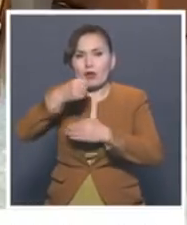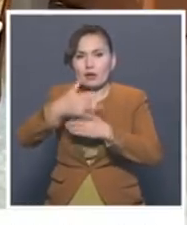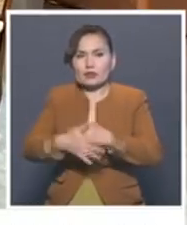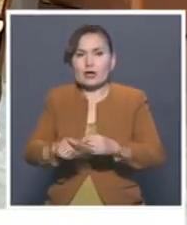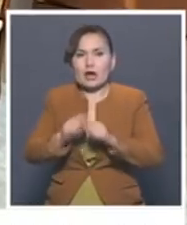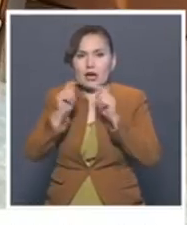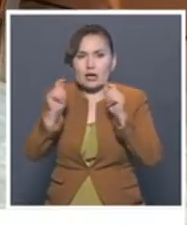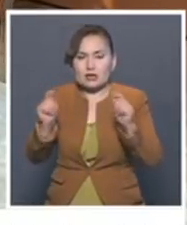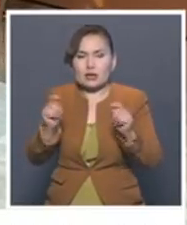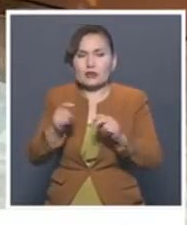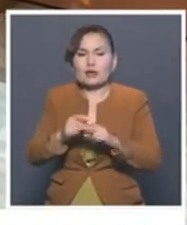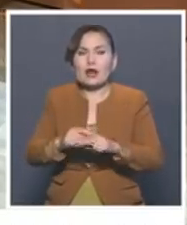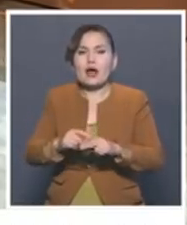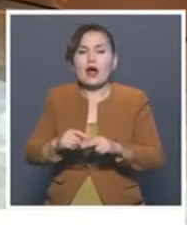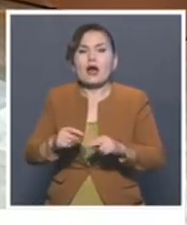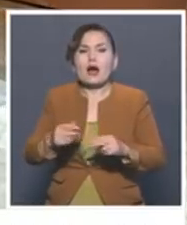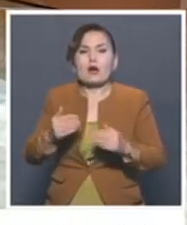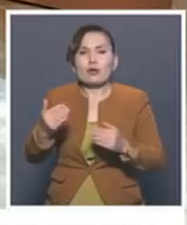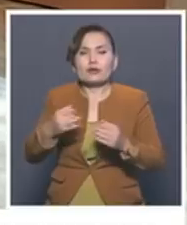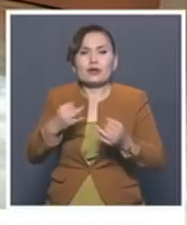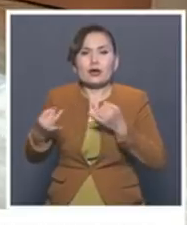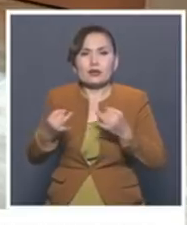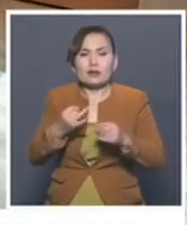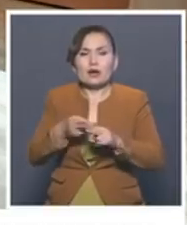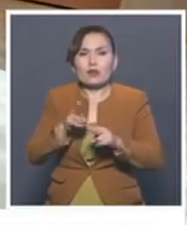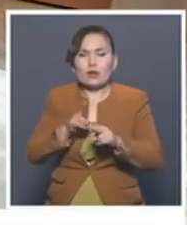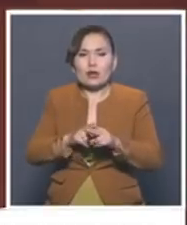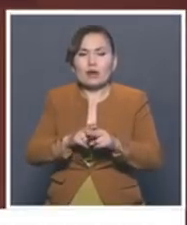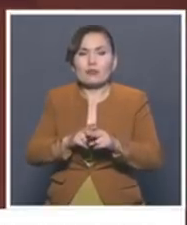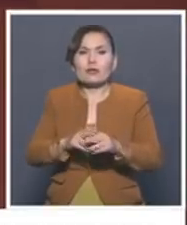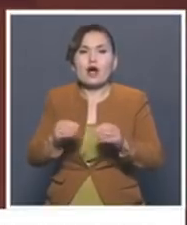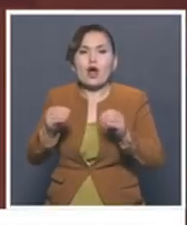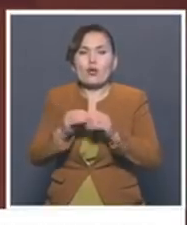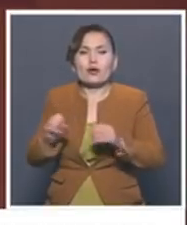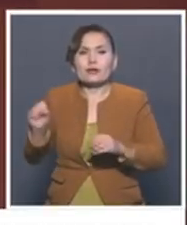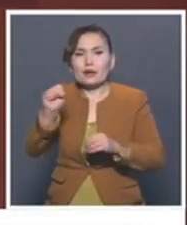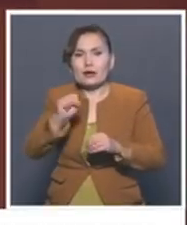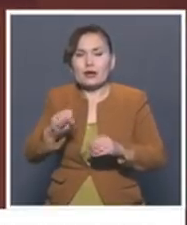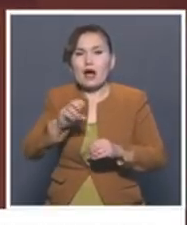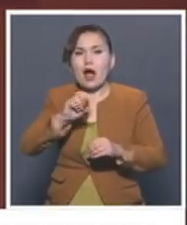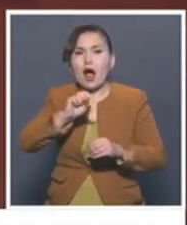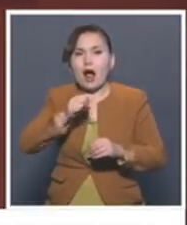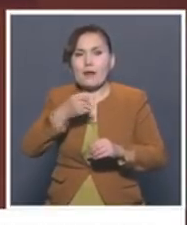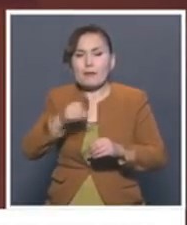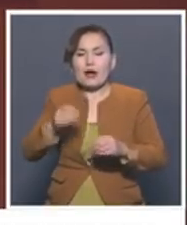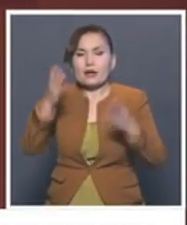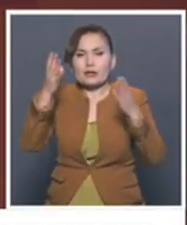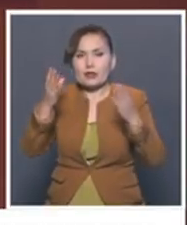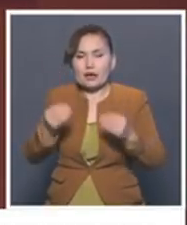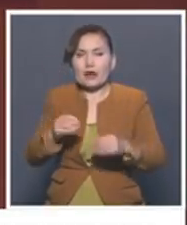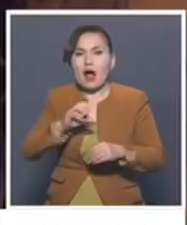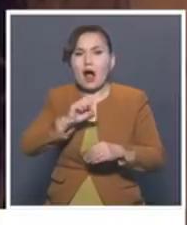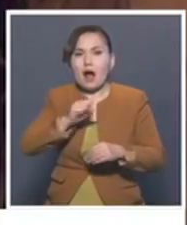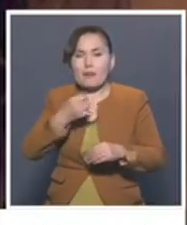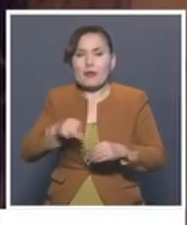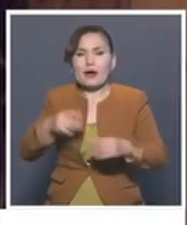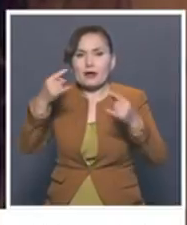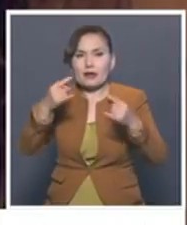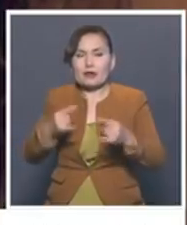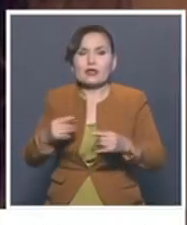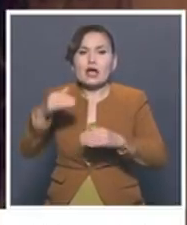сол. Мемлекеттік хатшымен болған сұхбаттың толық нұсқасын 10 тамыз, яғни Абай күнінде Абай телеарнасынан сағат